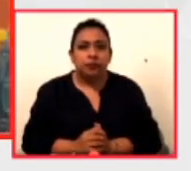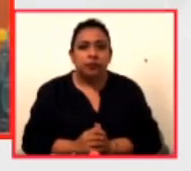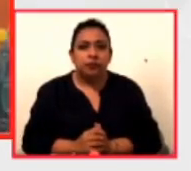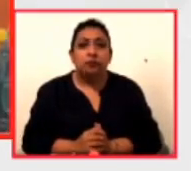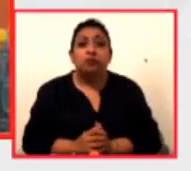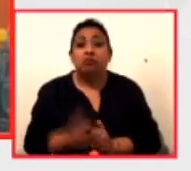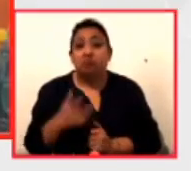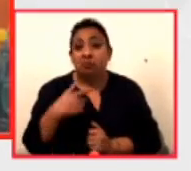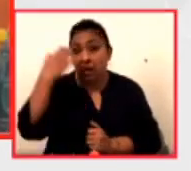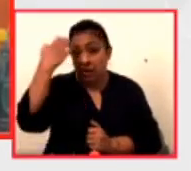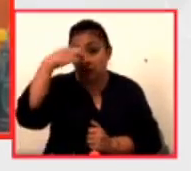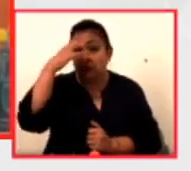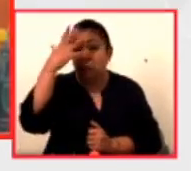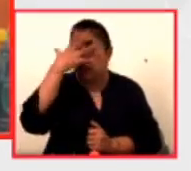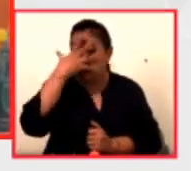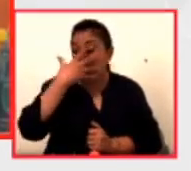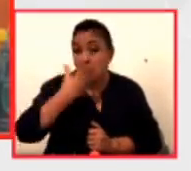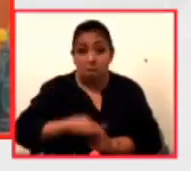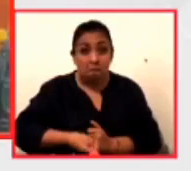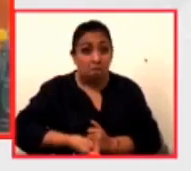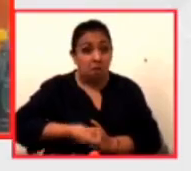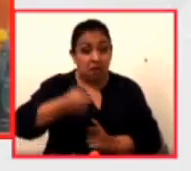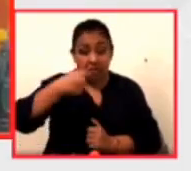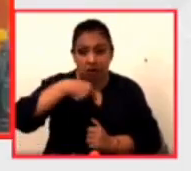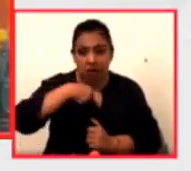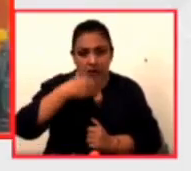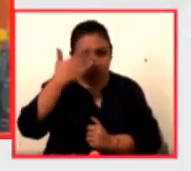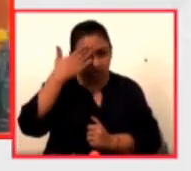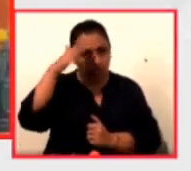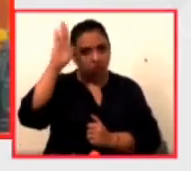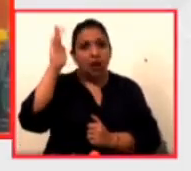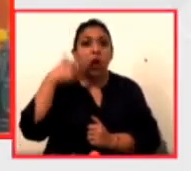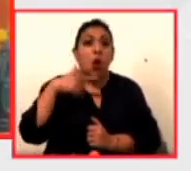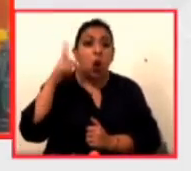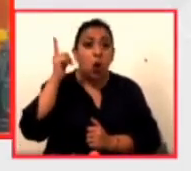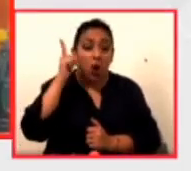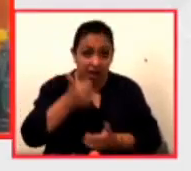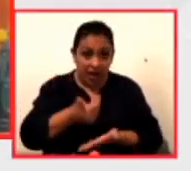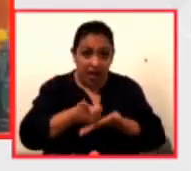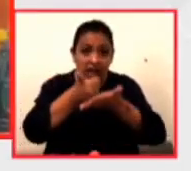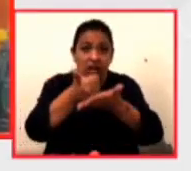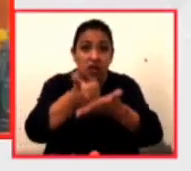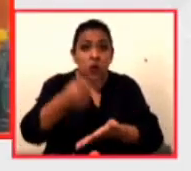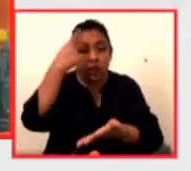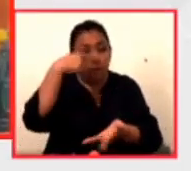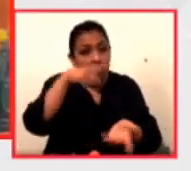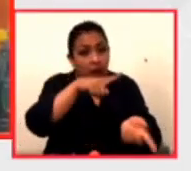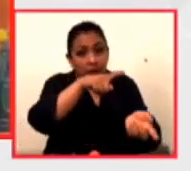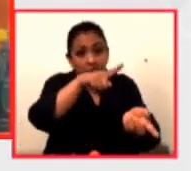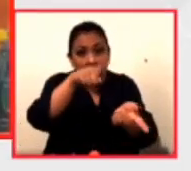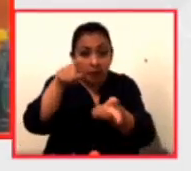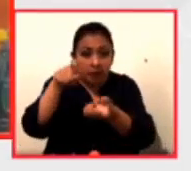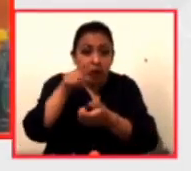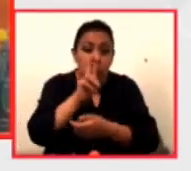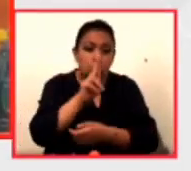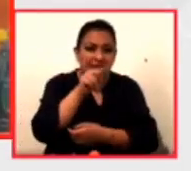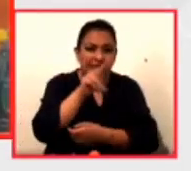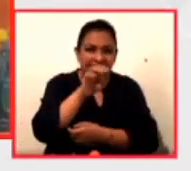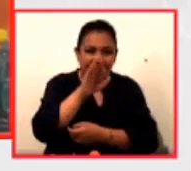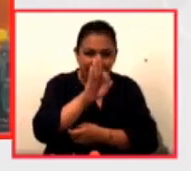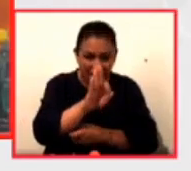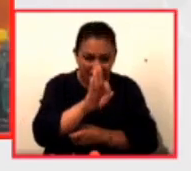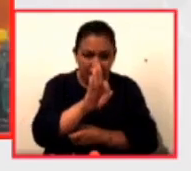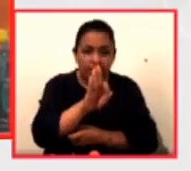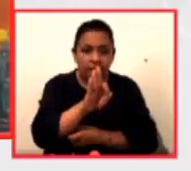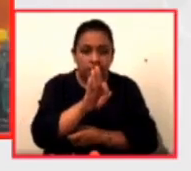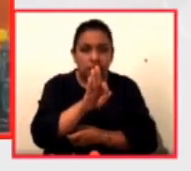enrichissante pour nous puisque une expérience inédite et on espère que ça offrira une belle visibilité à la